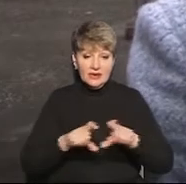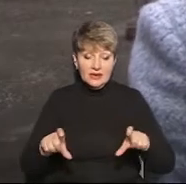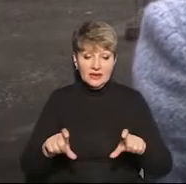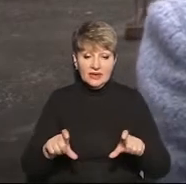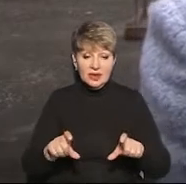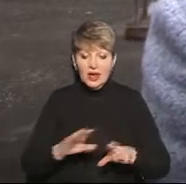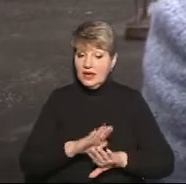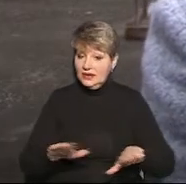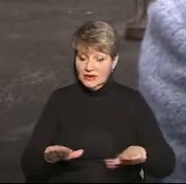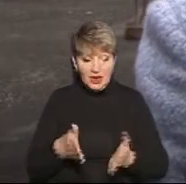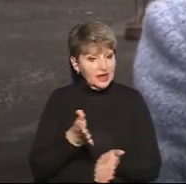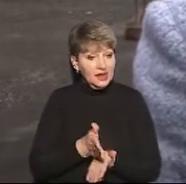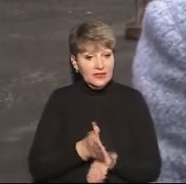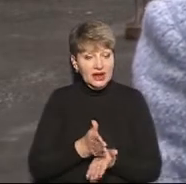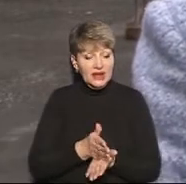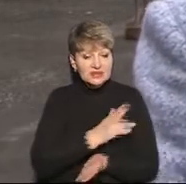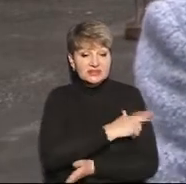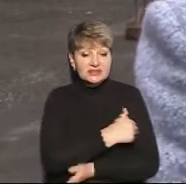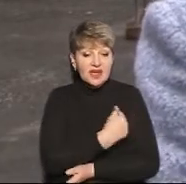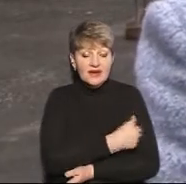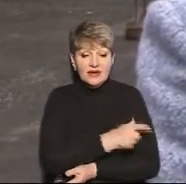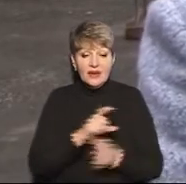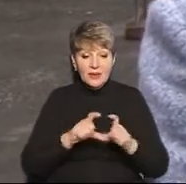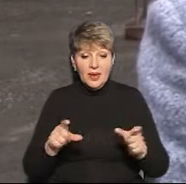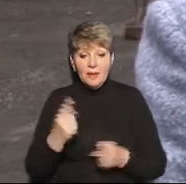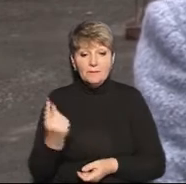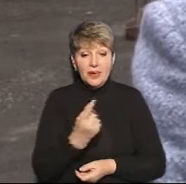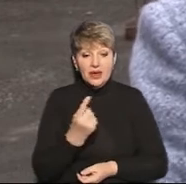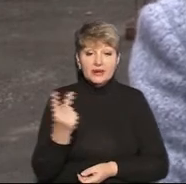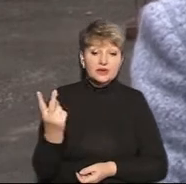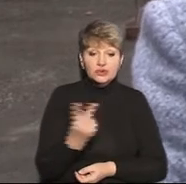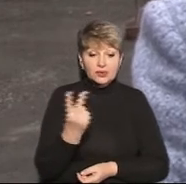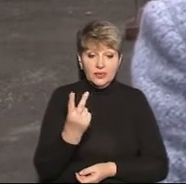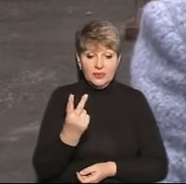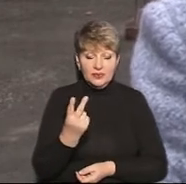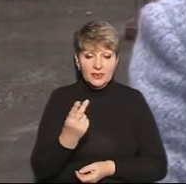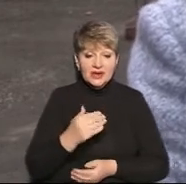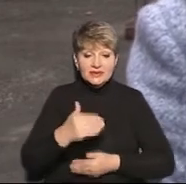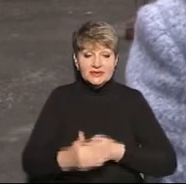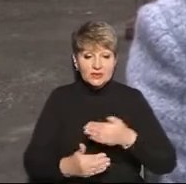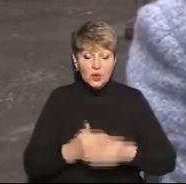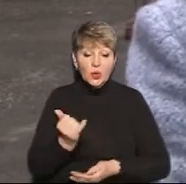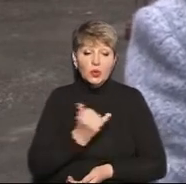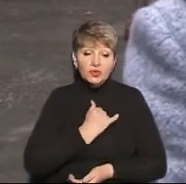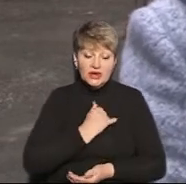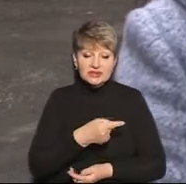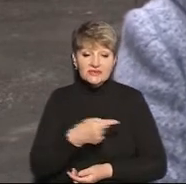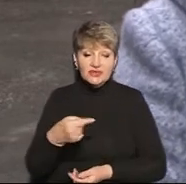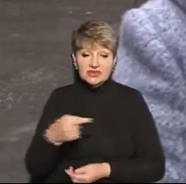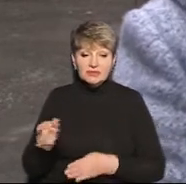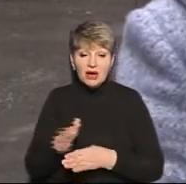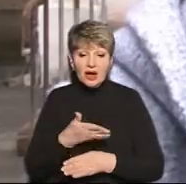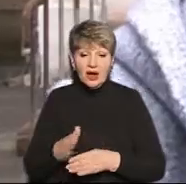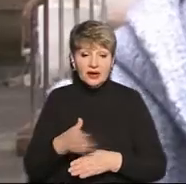міської ради» не є лікарнею першої або другої хвилі, тому що у нас відсутній